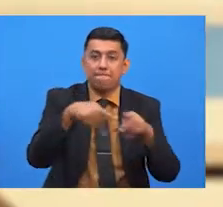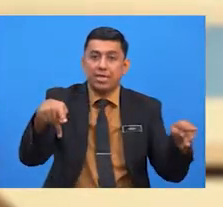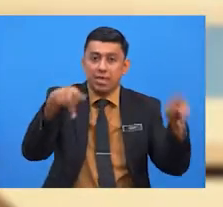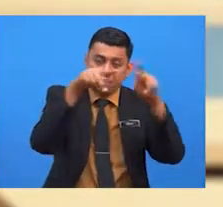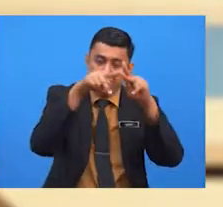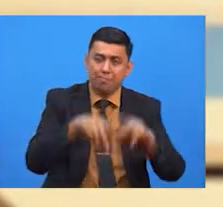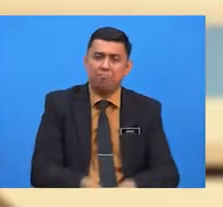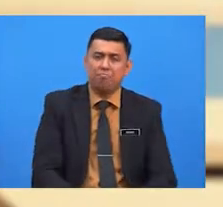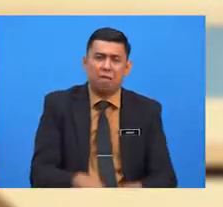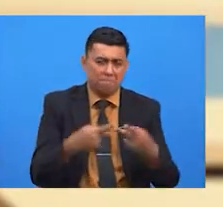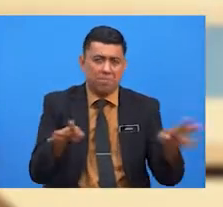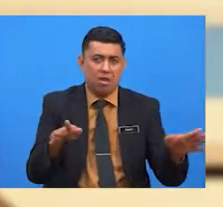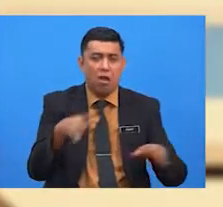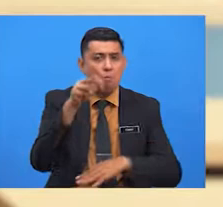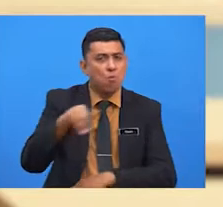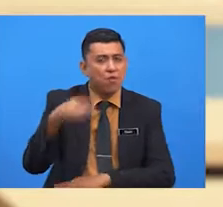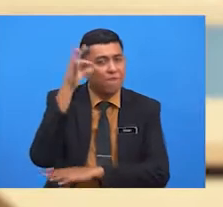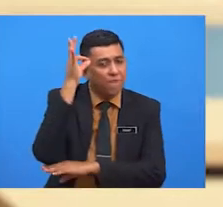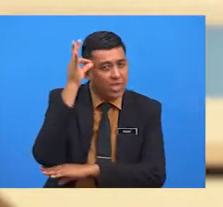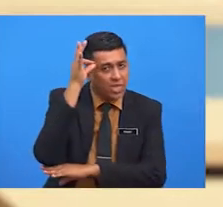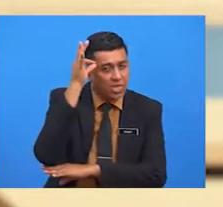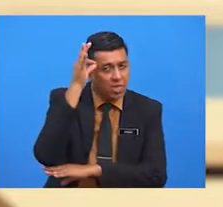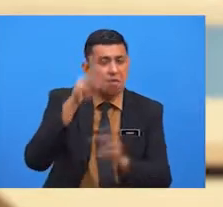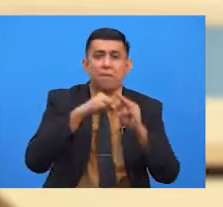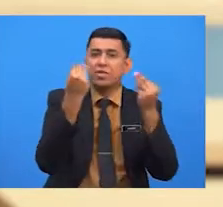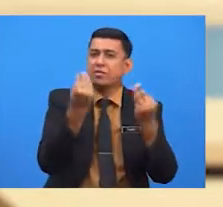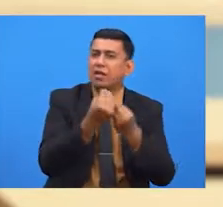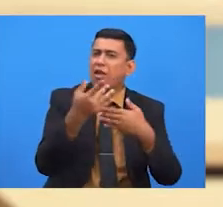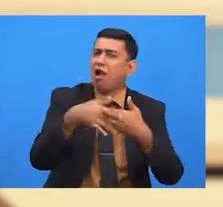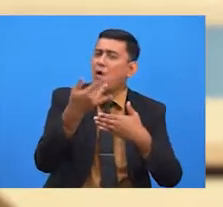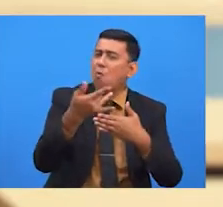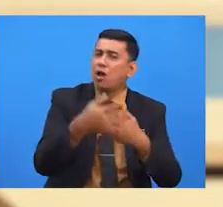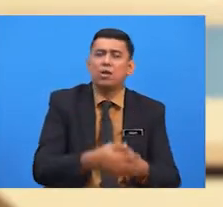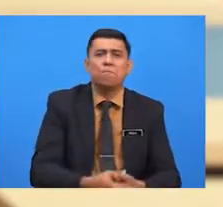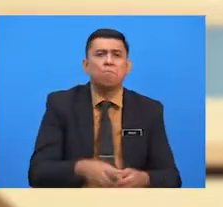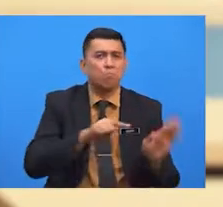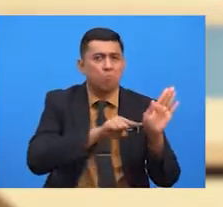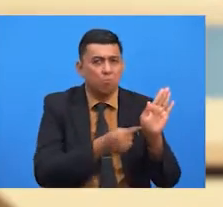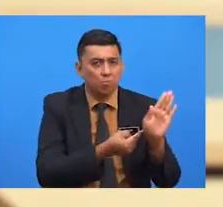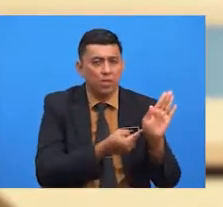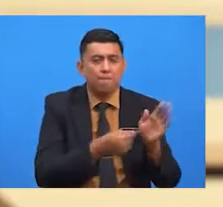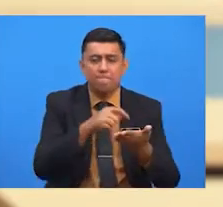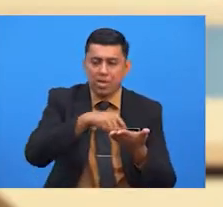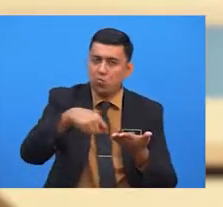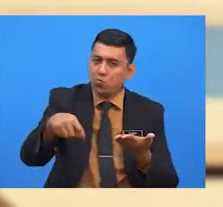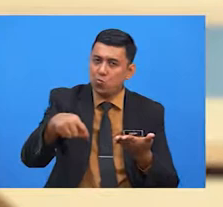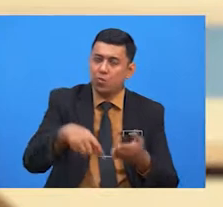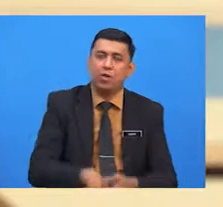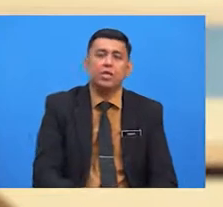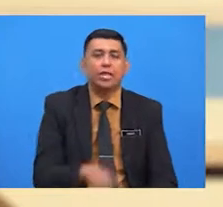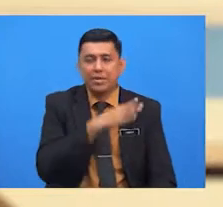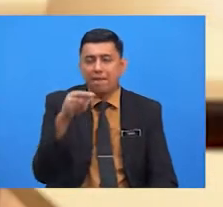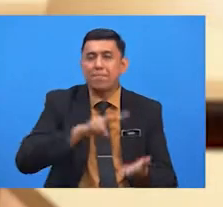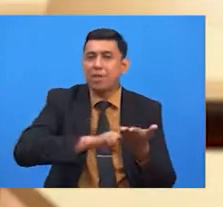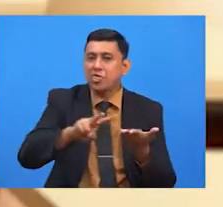Pernahkah murid-murid terfikir, masyarakat tamadun awal sudah mula menulis maupun